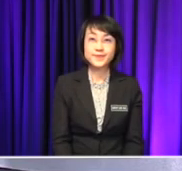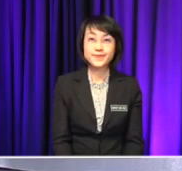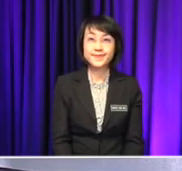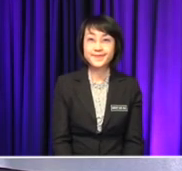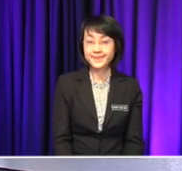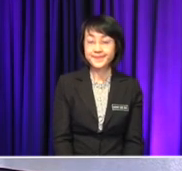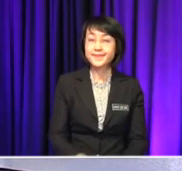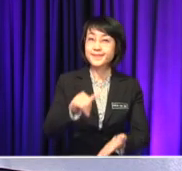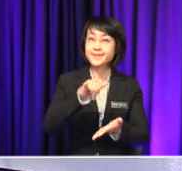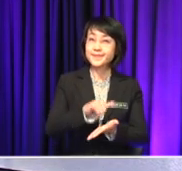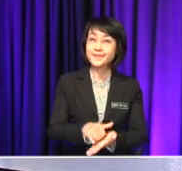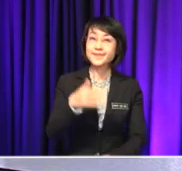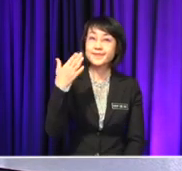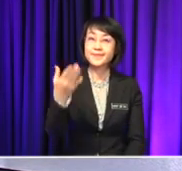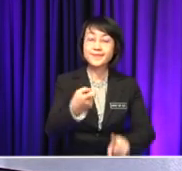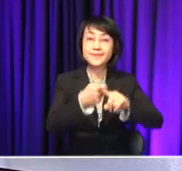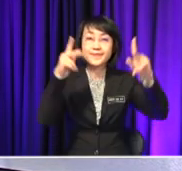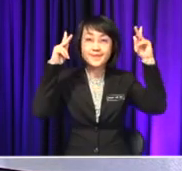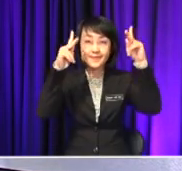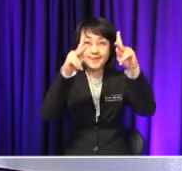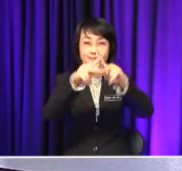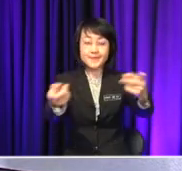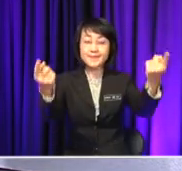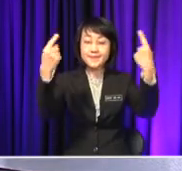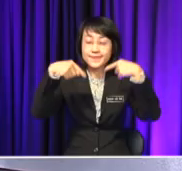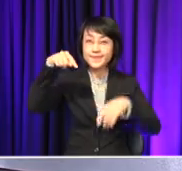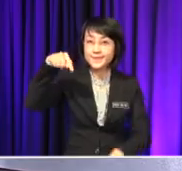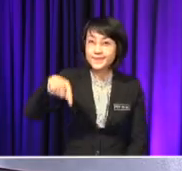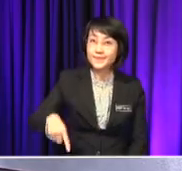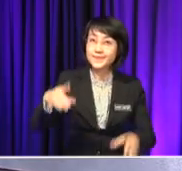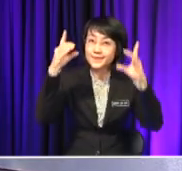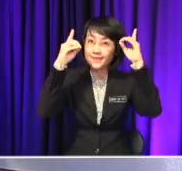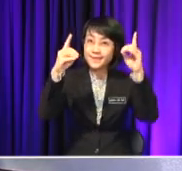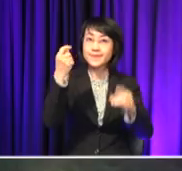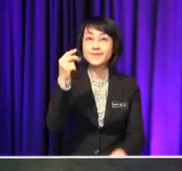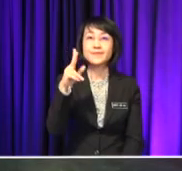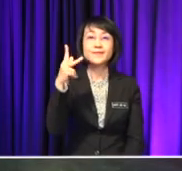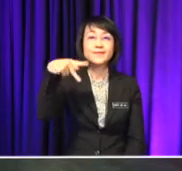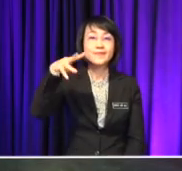itu dia dari bentuk Pahang datang ke studio Didik TV Assalamualaikum